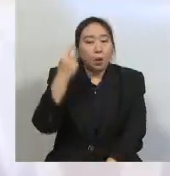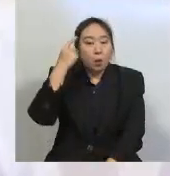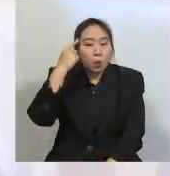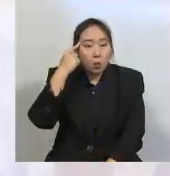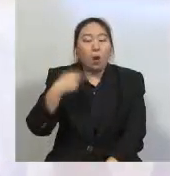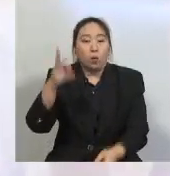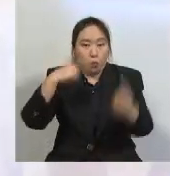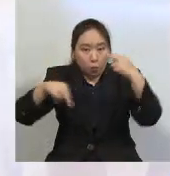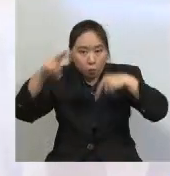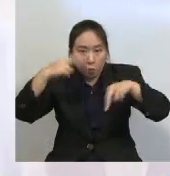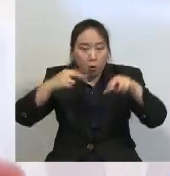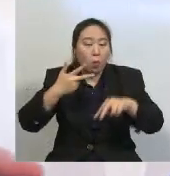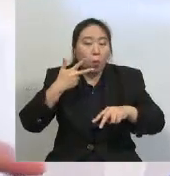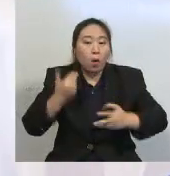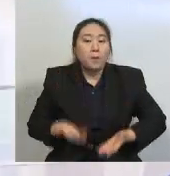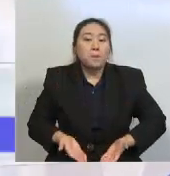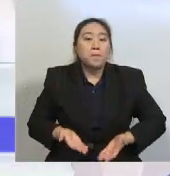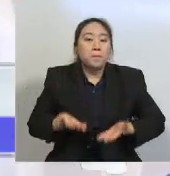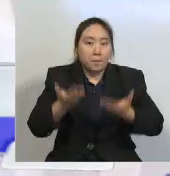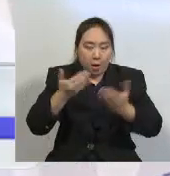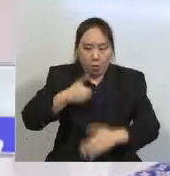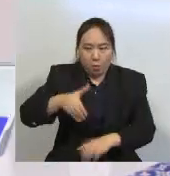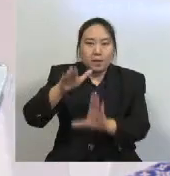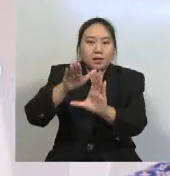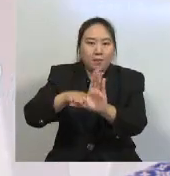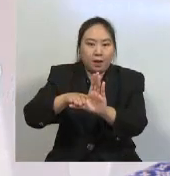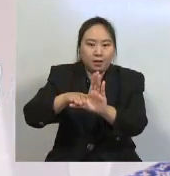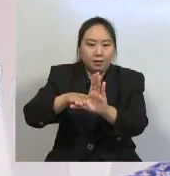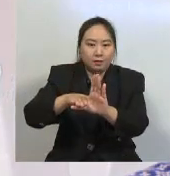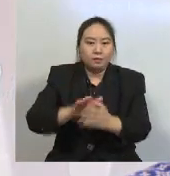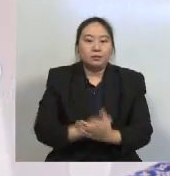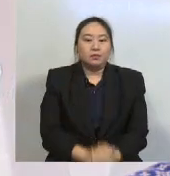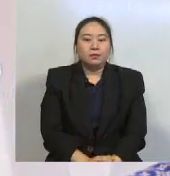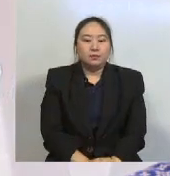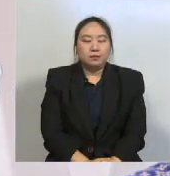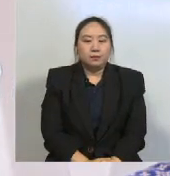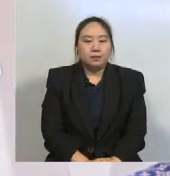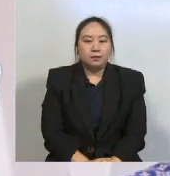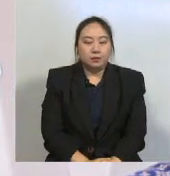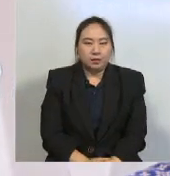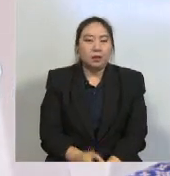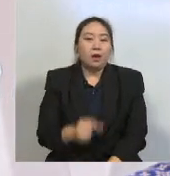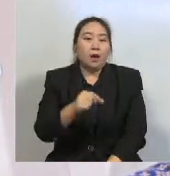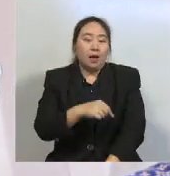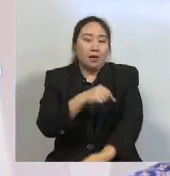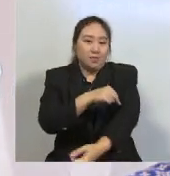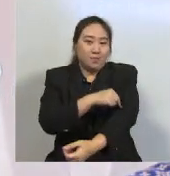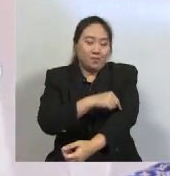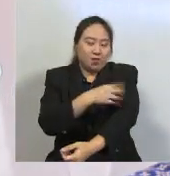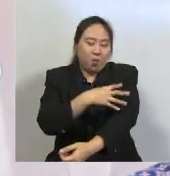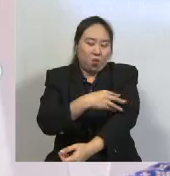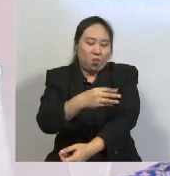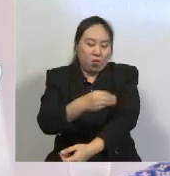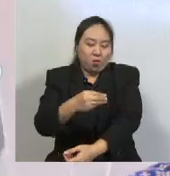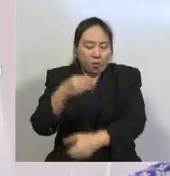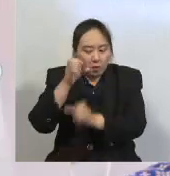การตรวจเช็คเบาหวานก็เลยมาลงทะเบียนก็ให้มาเจาะเลือดเพื่อดู